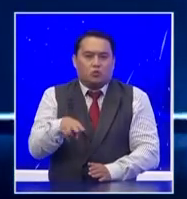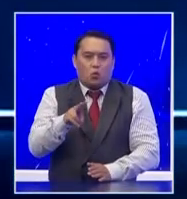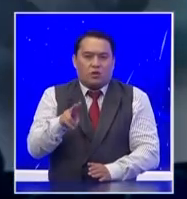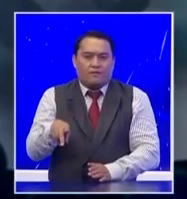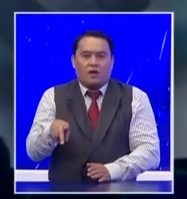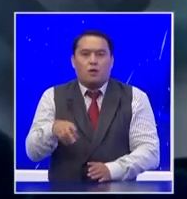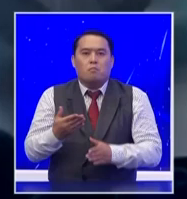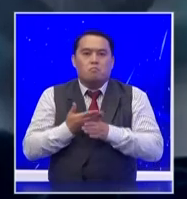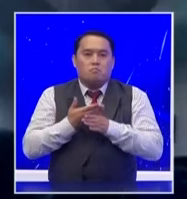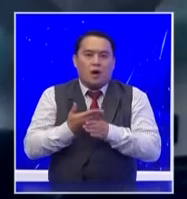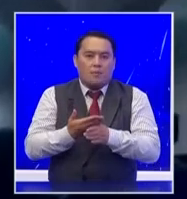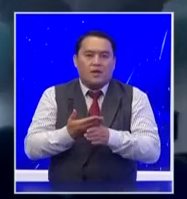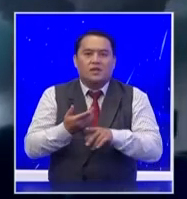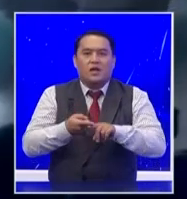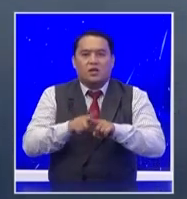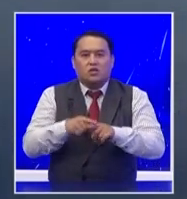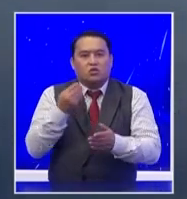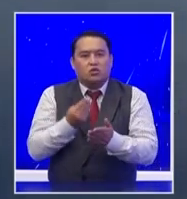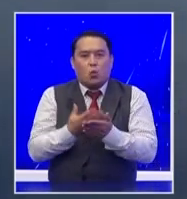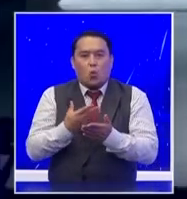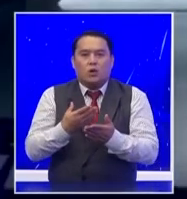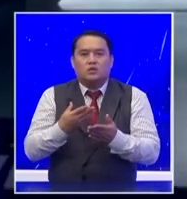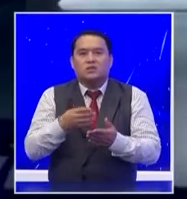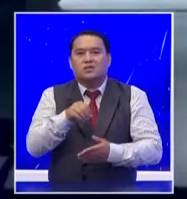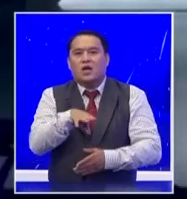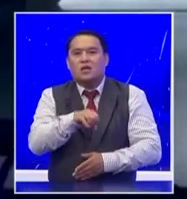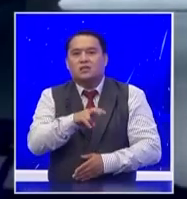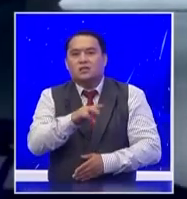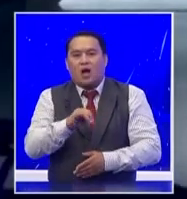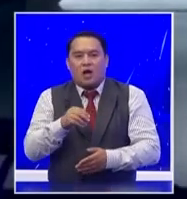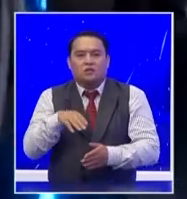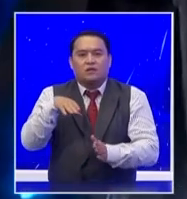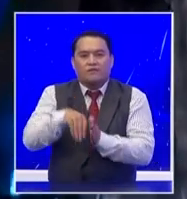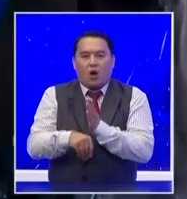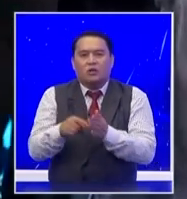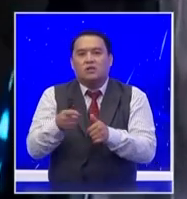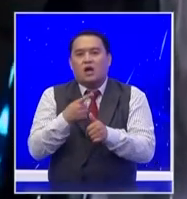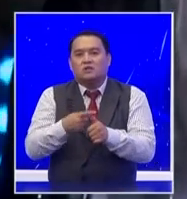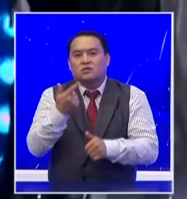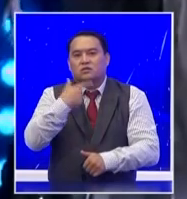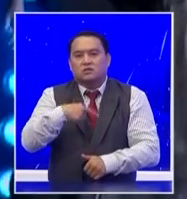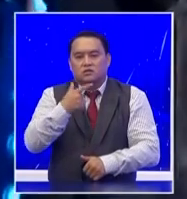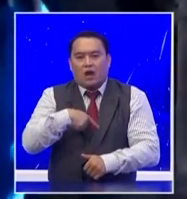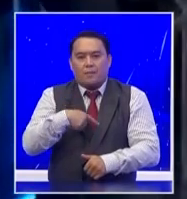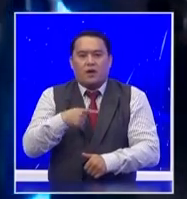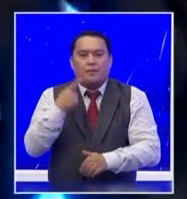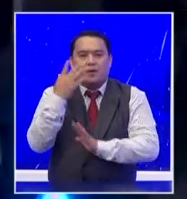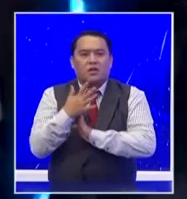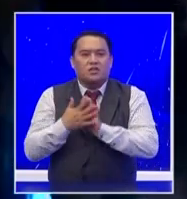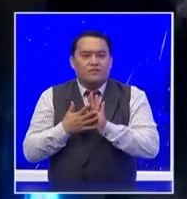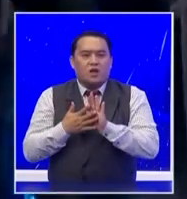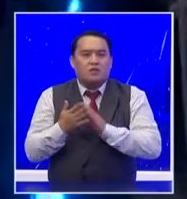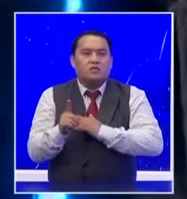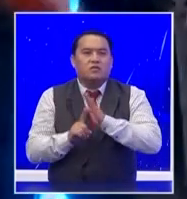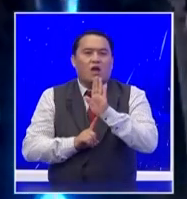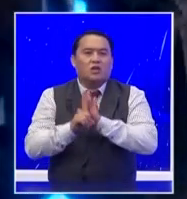В этом Илону Маску помогли дорожающие акции Tesla, которые переоцененными, так называл он сам, так и аналитики. Еще в начале